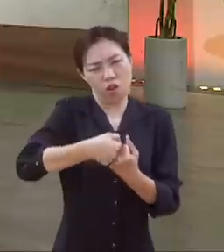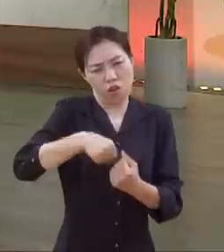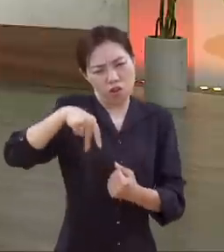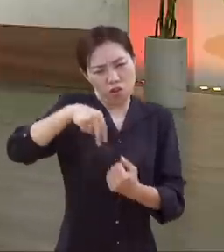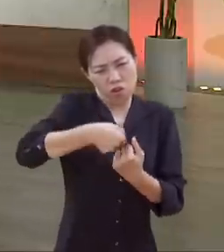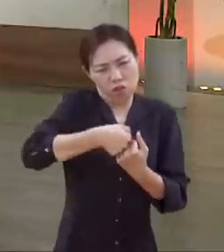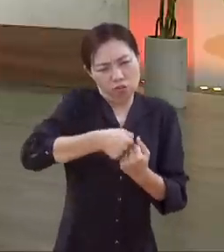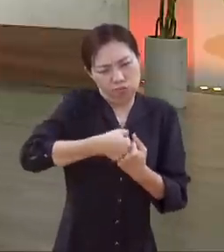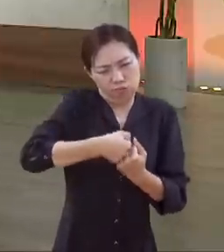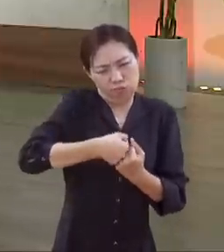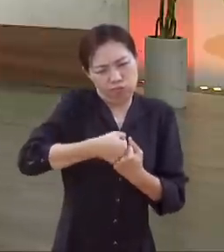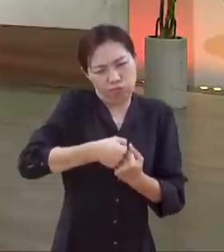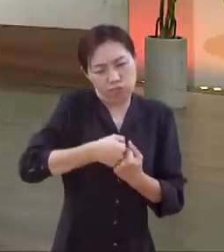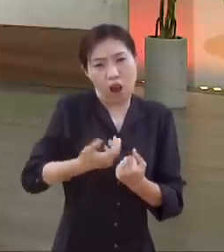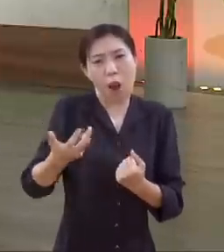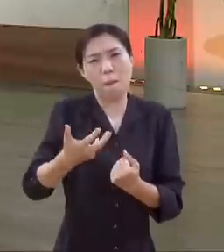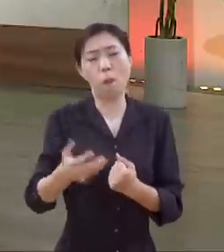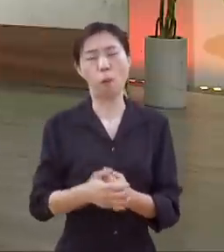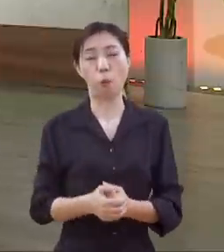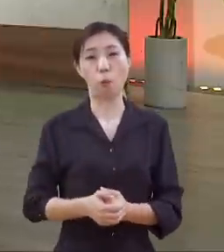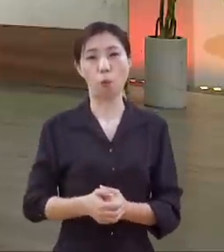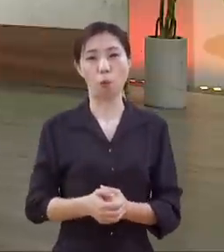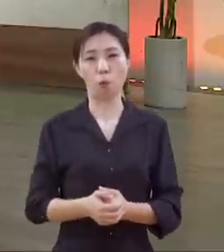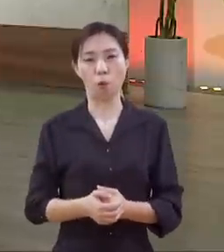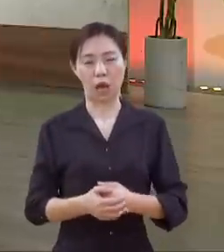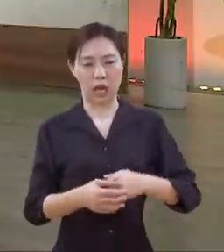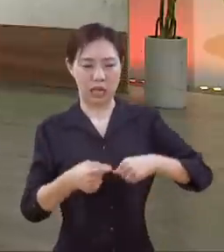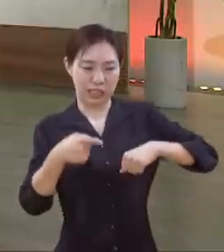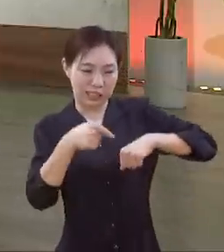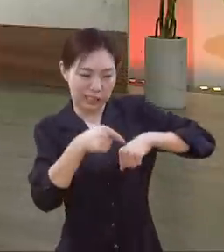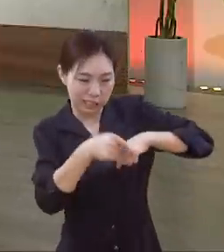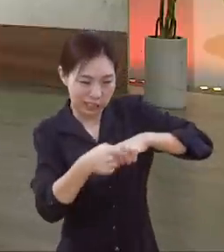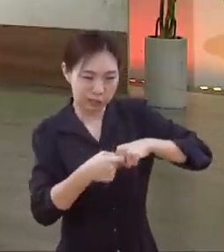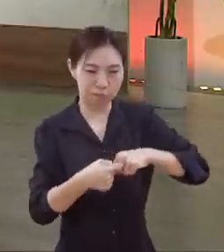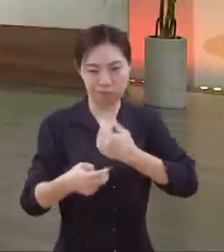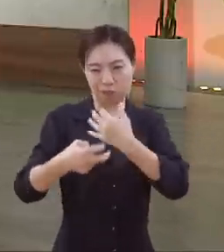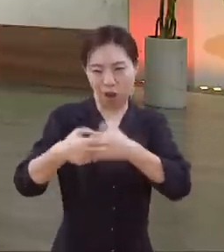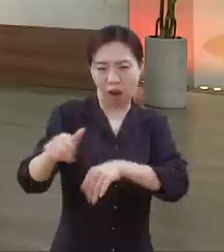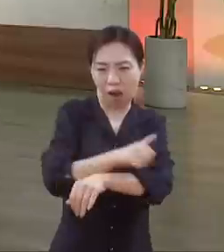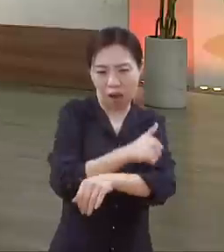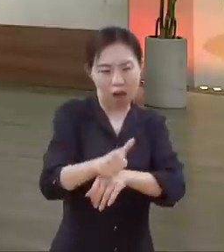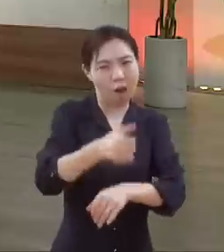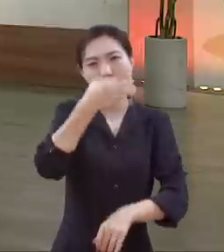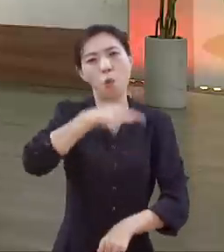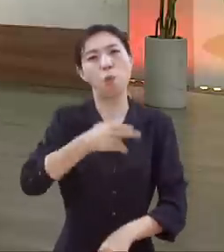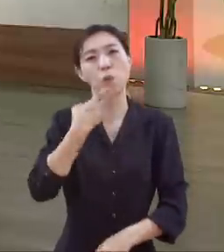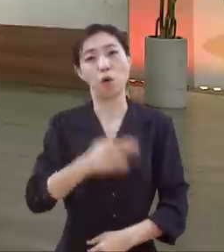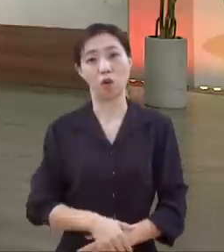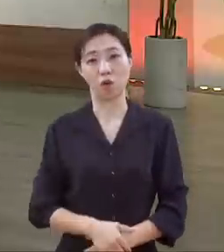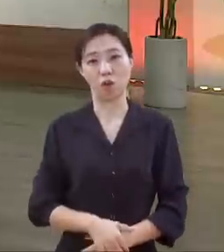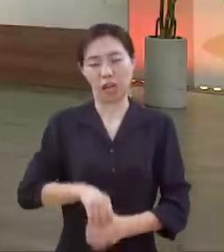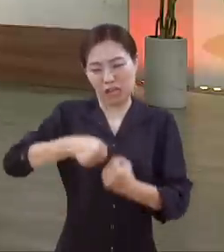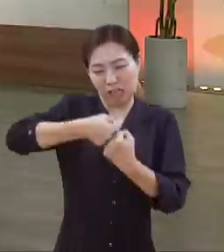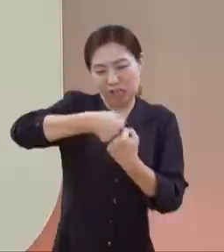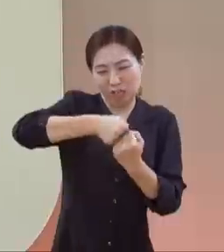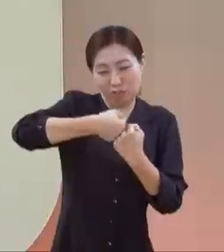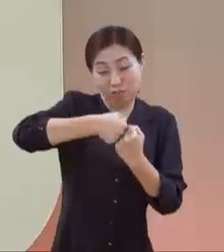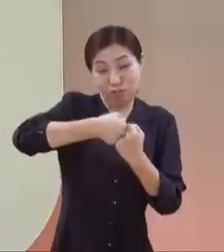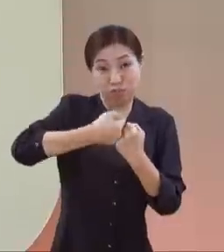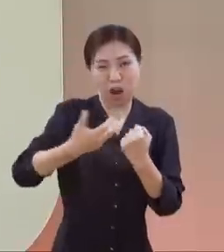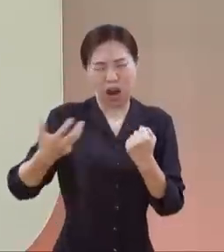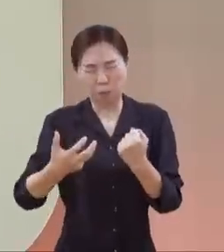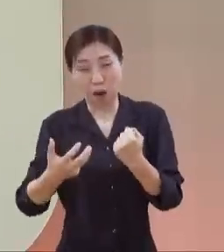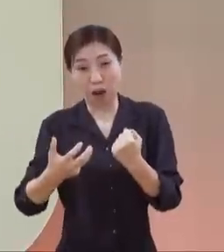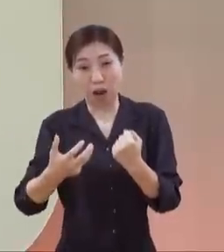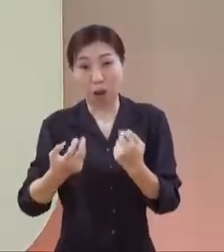침도 맞고 했는데 이렇게 별로 효과가 없더래요 그리고 이렇게 관절이 아플 때 사실 푹 쉬어야 되거든요 뼈마디가